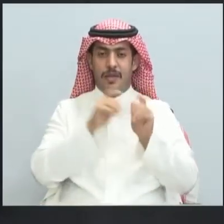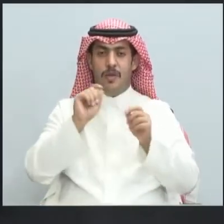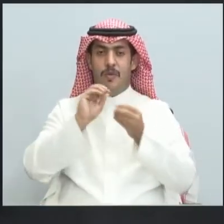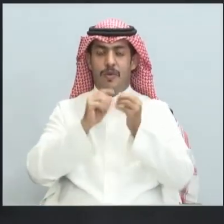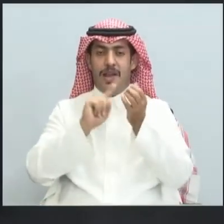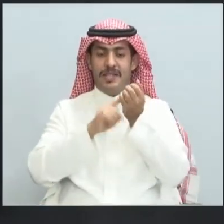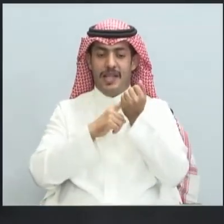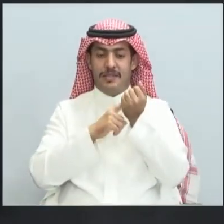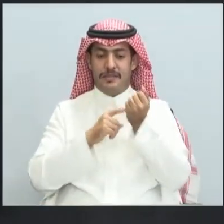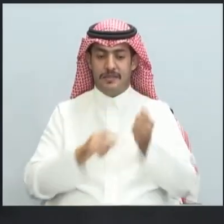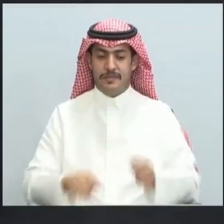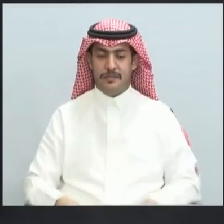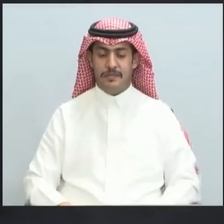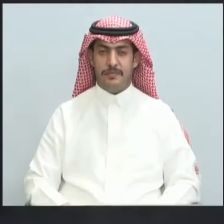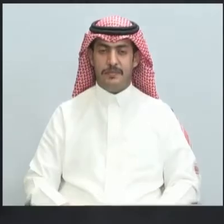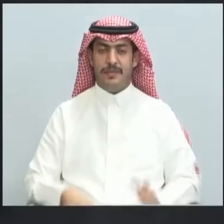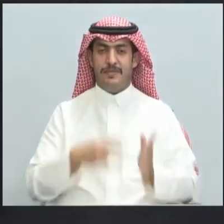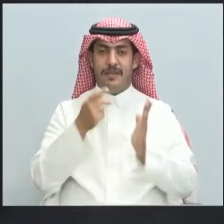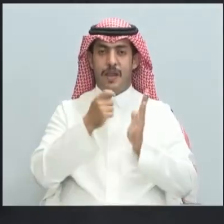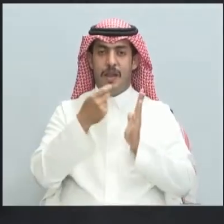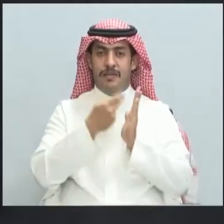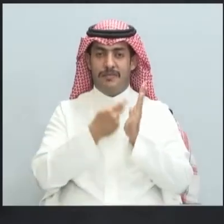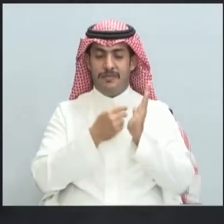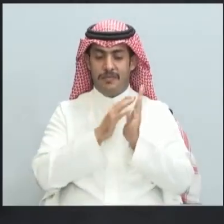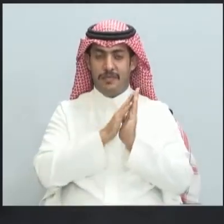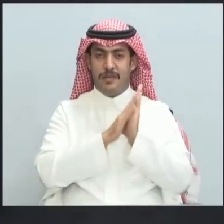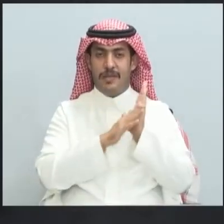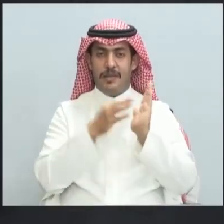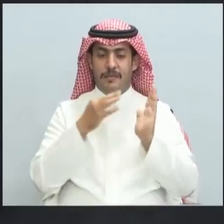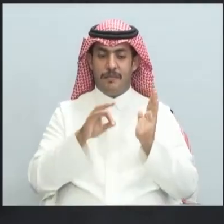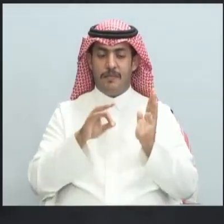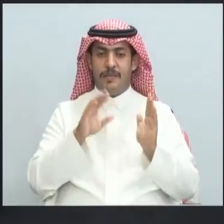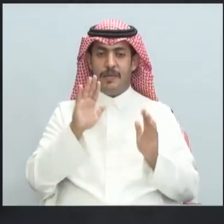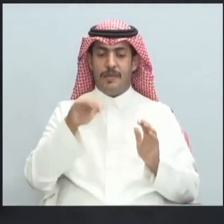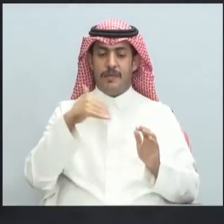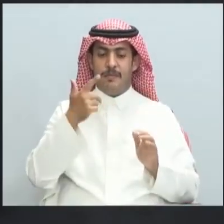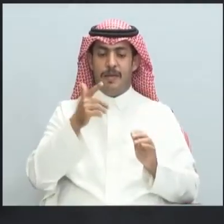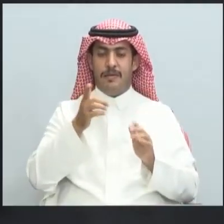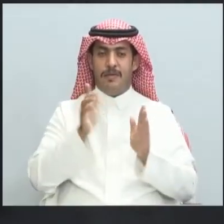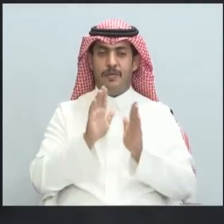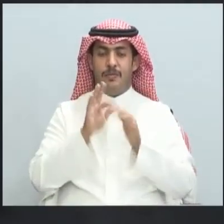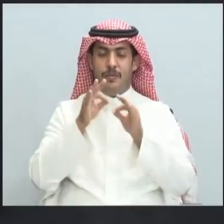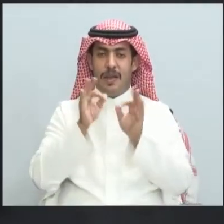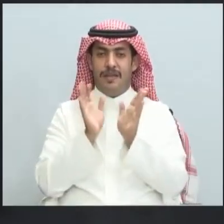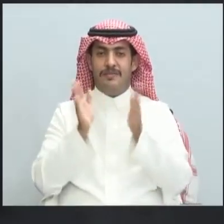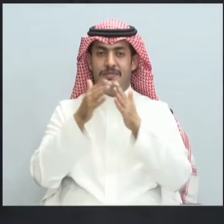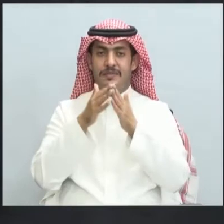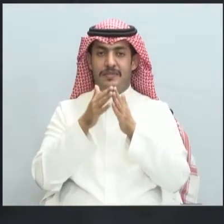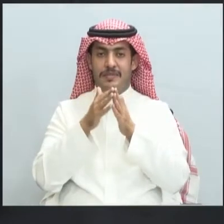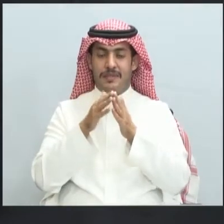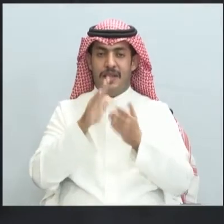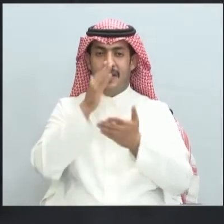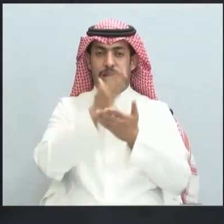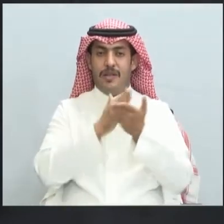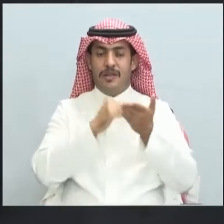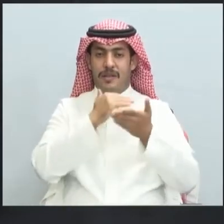الرصاص تظليل كامل الورقه بعد ذلك اقوم بطيء الورقه اربع ابناء